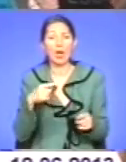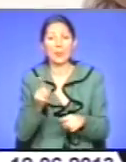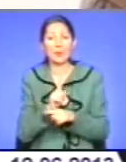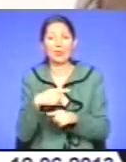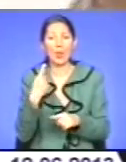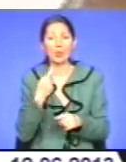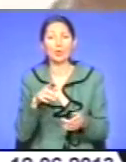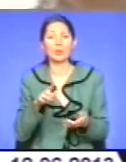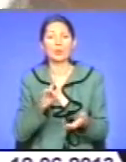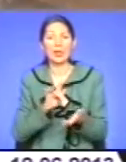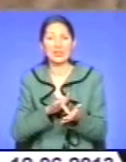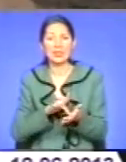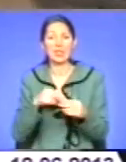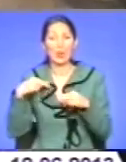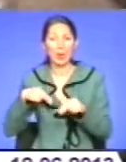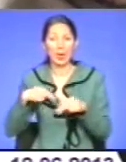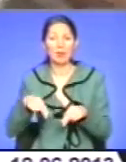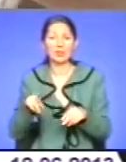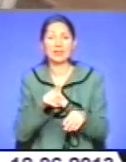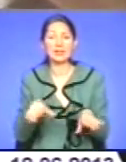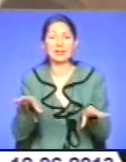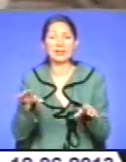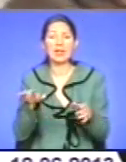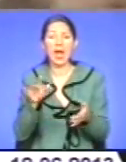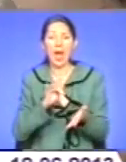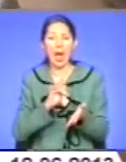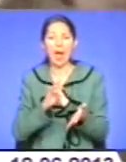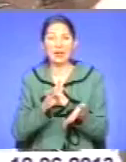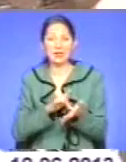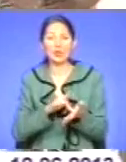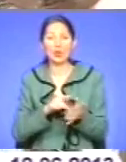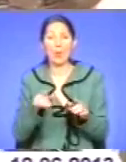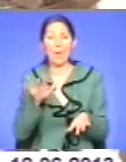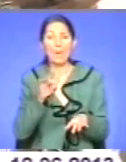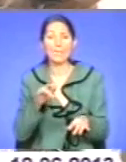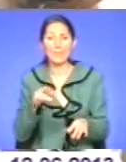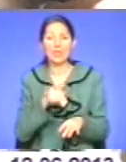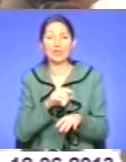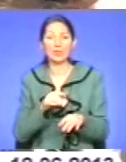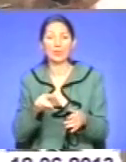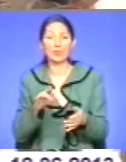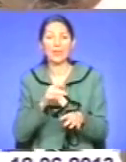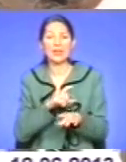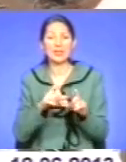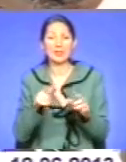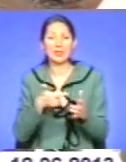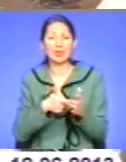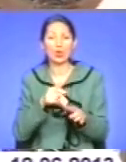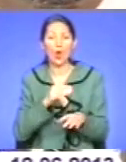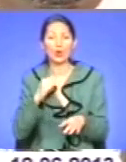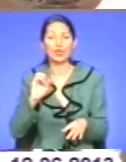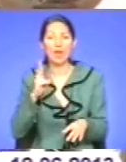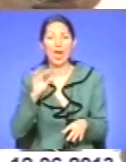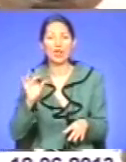із добровільним корпусом праці міста Жешов, Польща. Мета заходу – молодіжний обмін і популяризація українських традицій